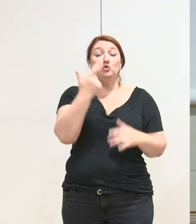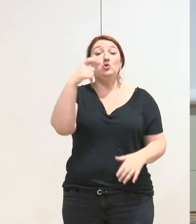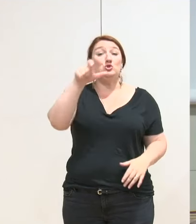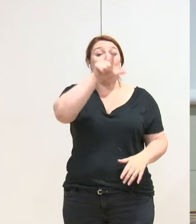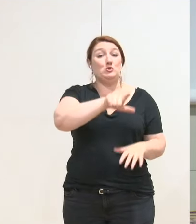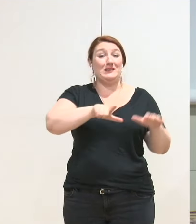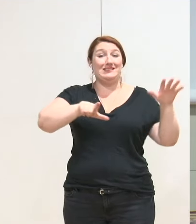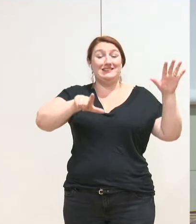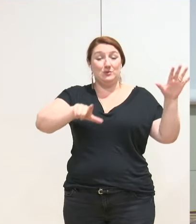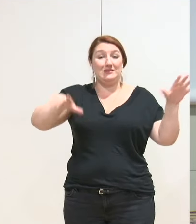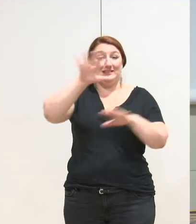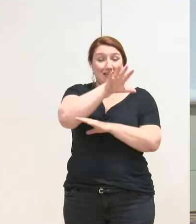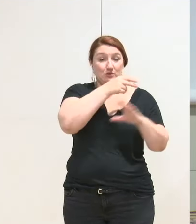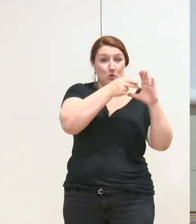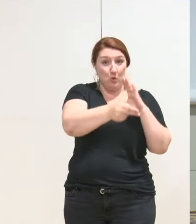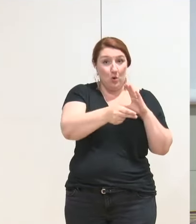elle est de 363